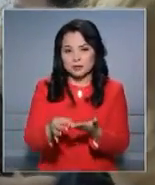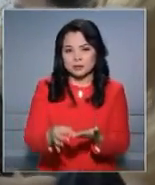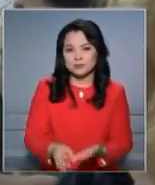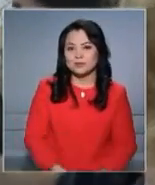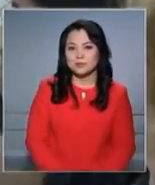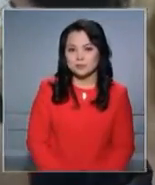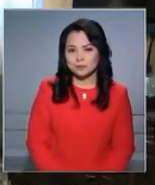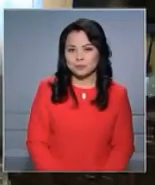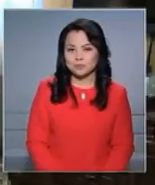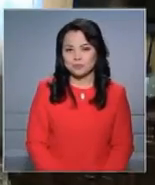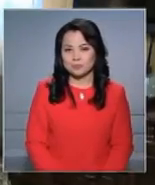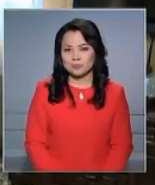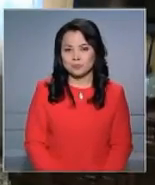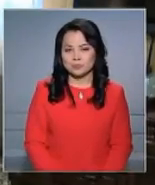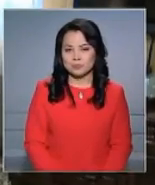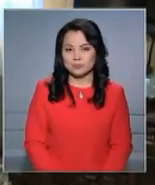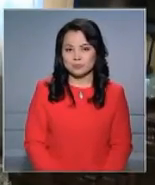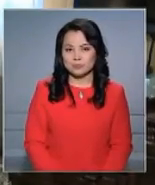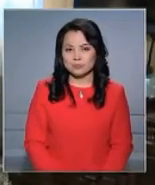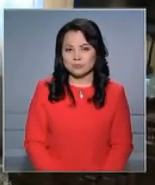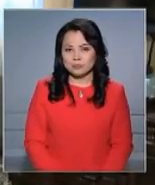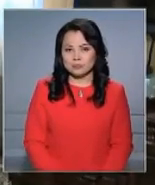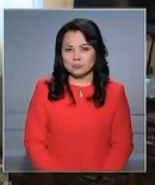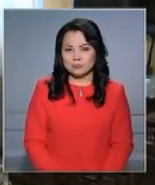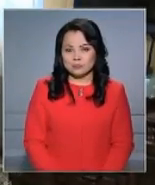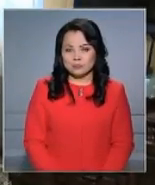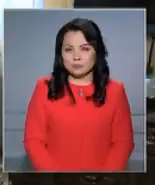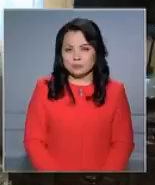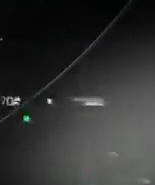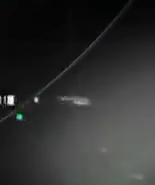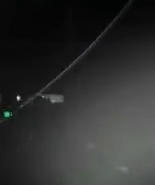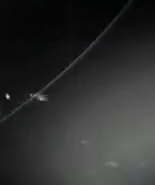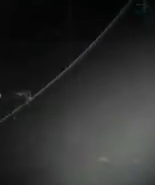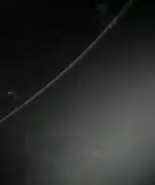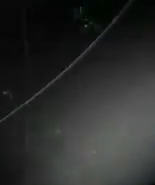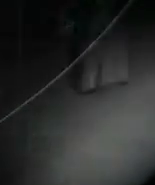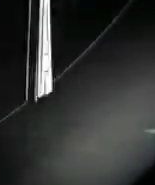Якубов, Алексей Омельницкий, 24 кезет, Павлодар облысынан.